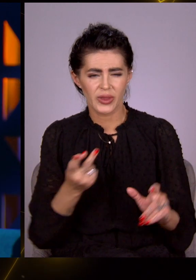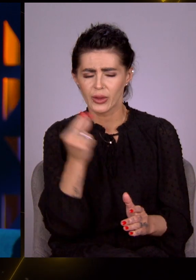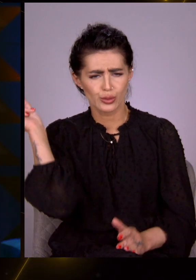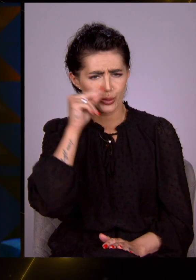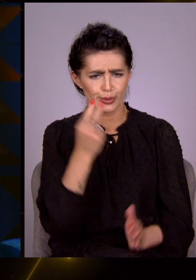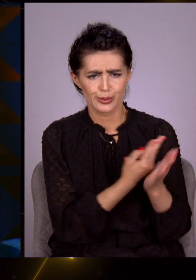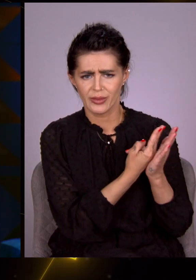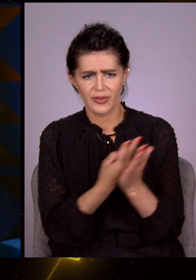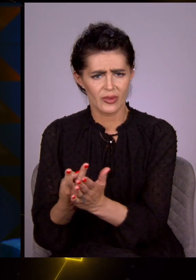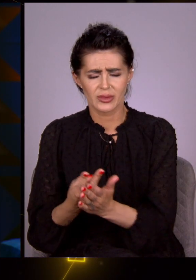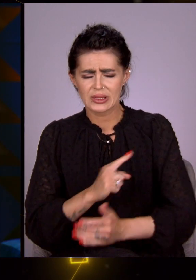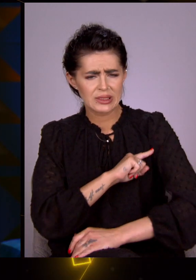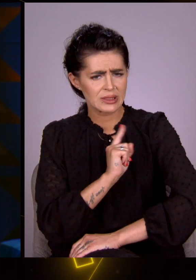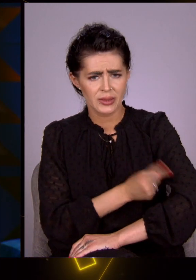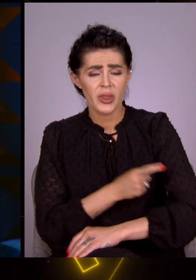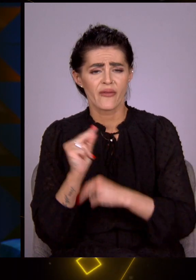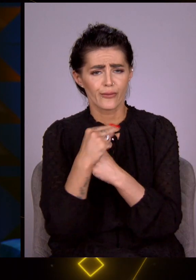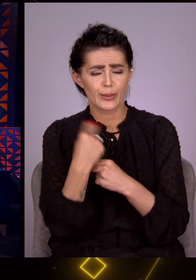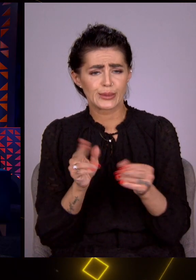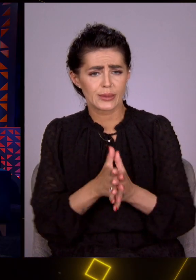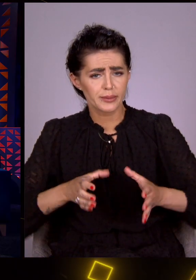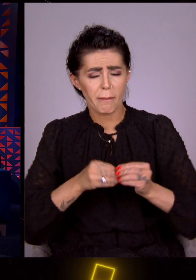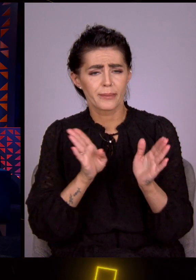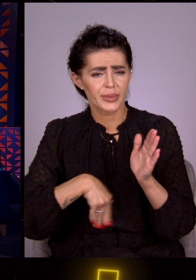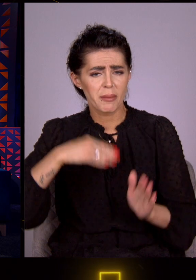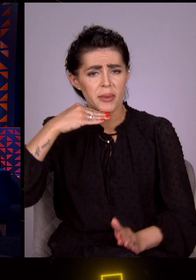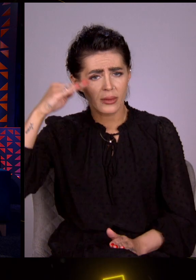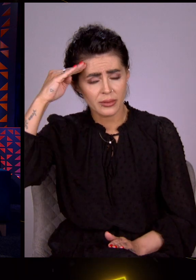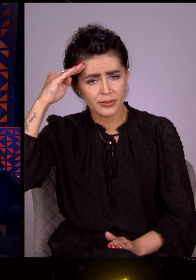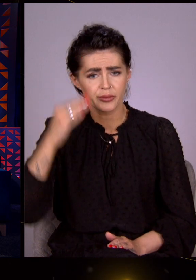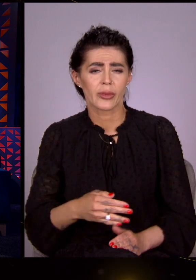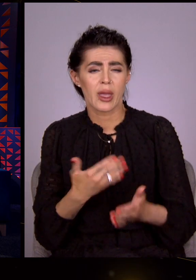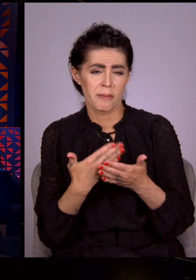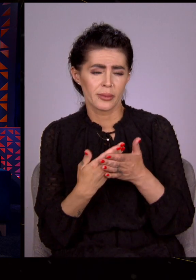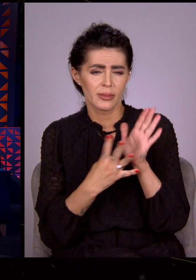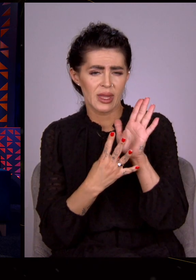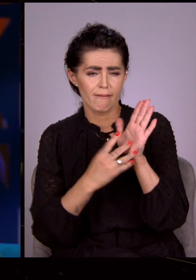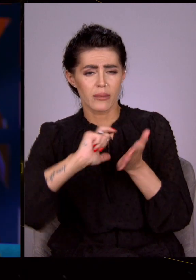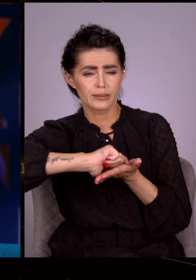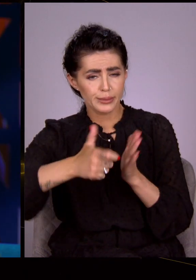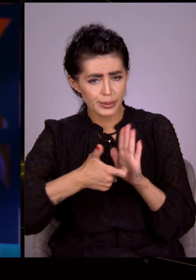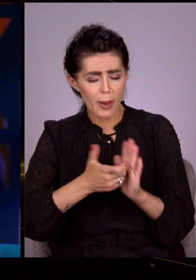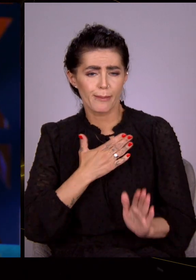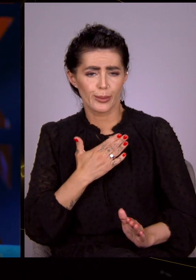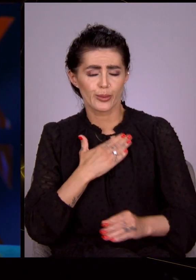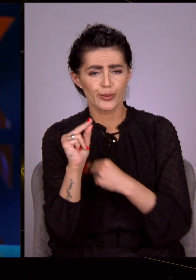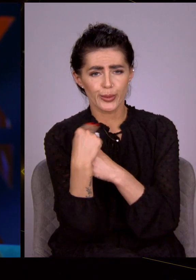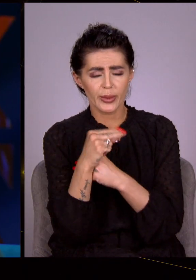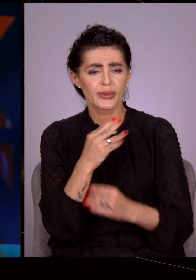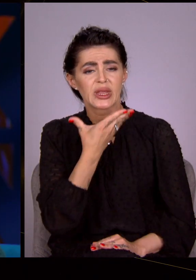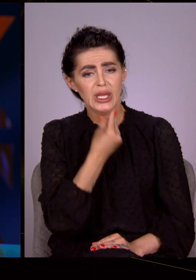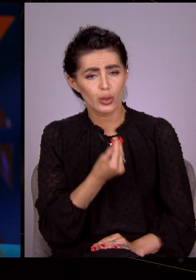двіюшником. Дуже сильним та виховувався в сім'ї без батька. В середині 9 класу за моє виховання взявся